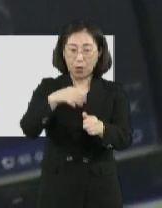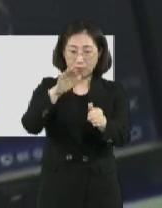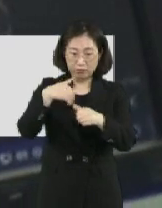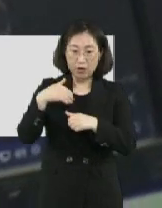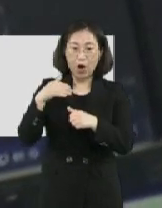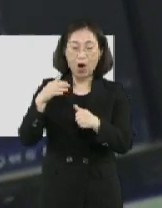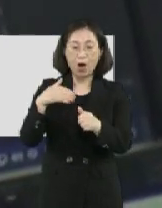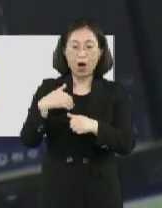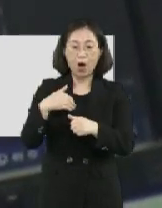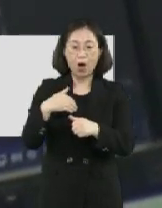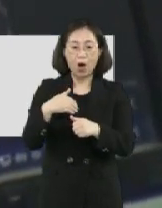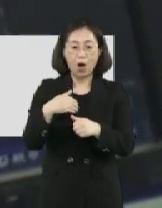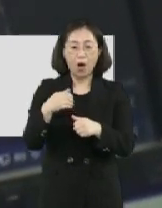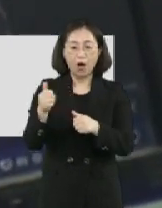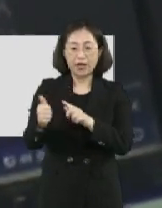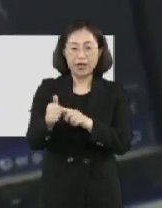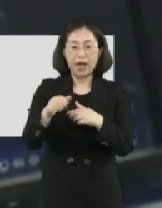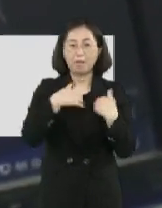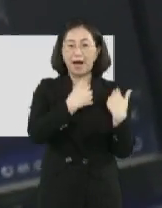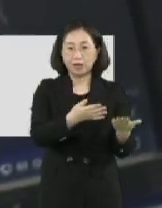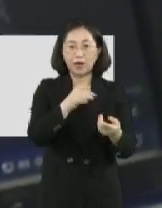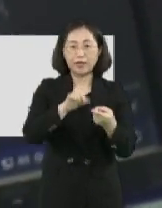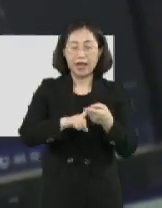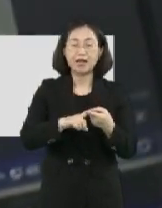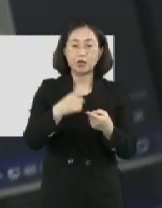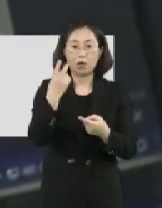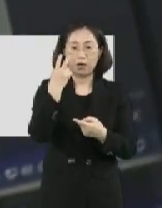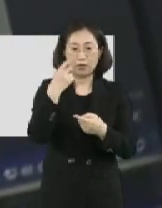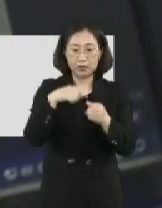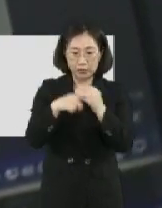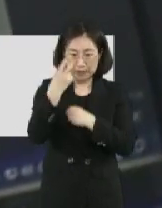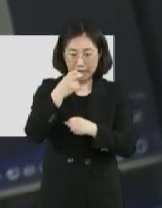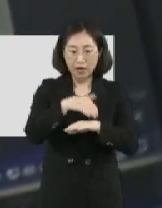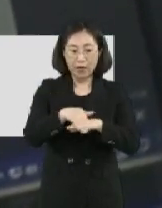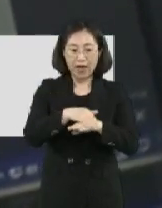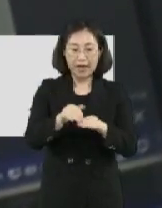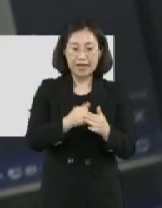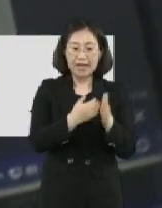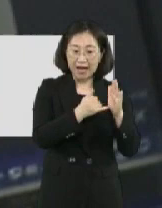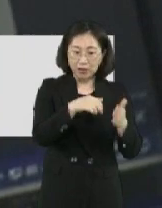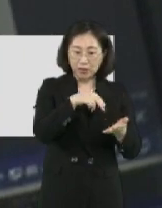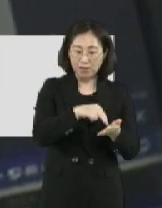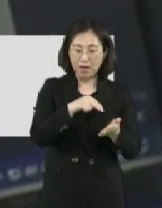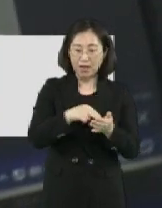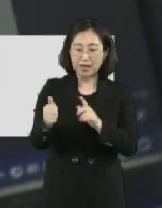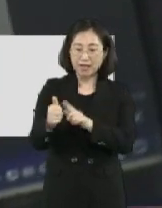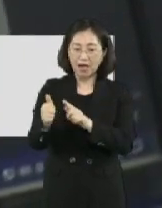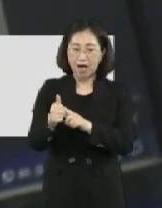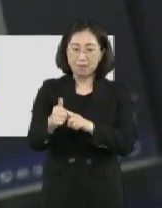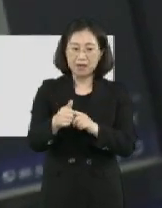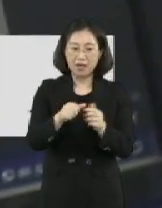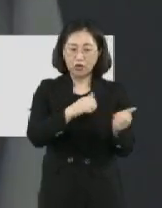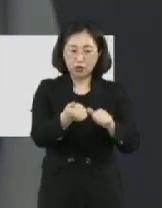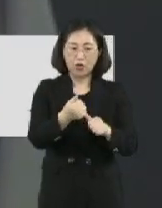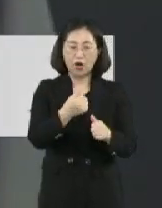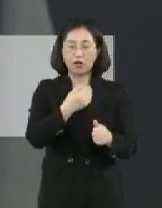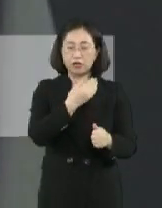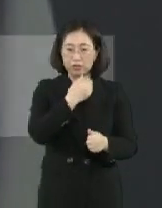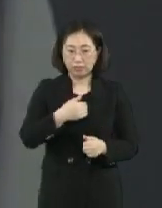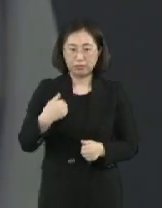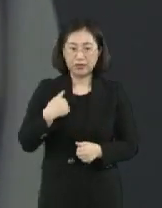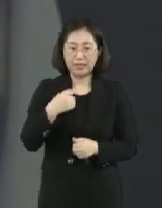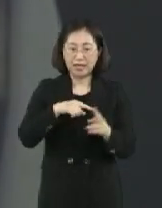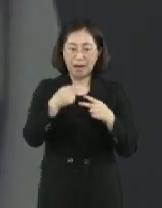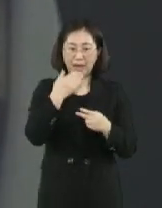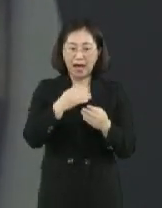신분으로 전환해서 방조 혐의를 물을 예정입니다. 유가족 측은 가해자가 사망을 충분히 인식할 수 있었다며